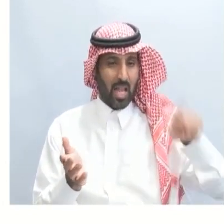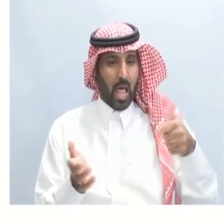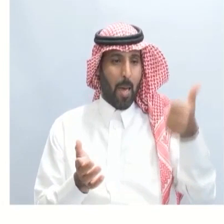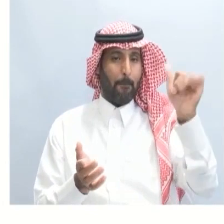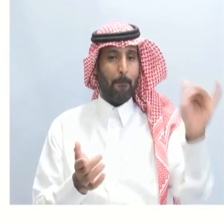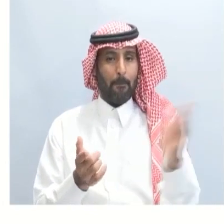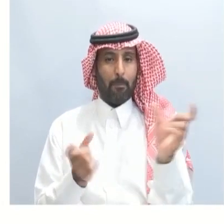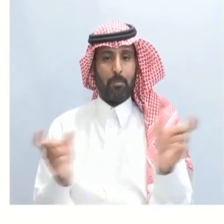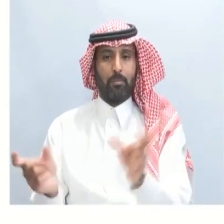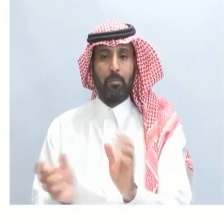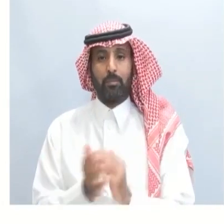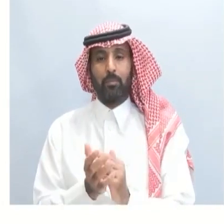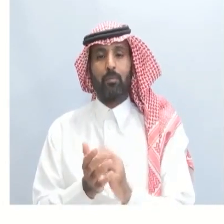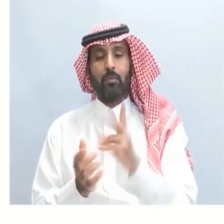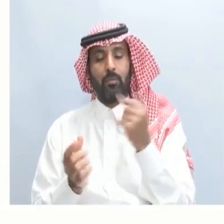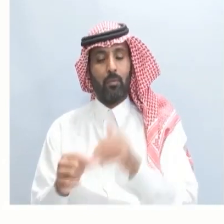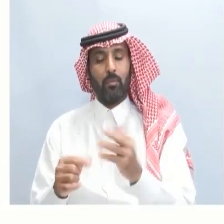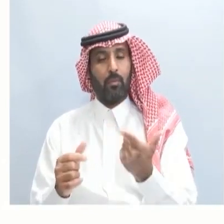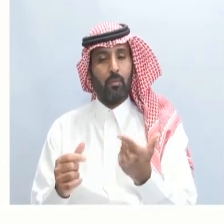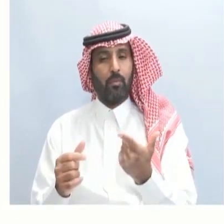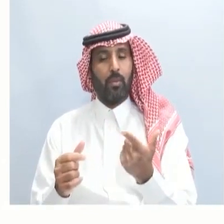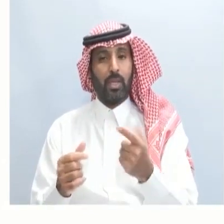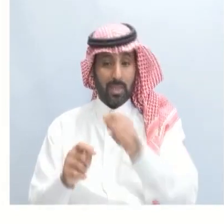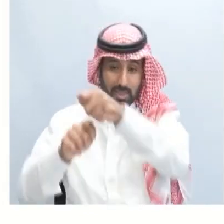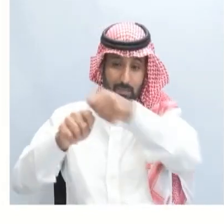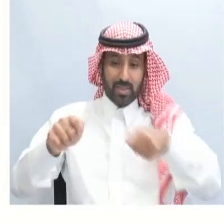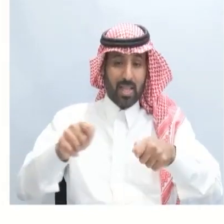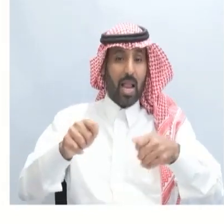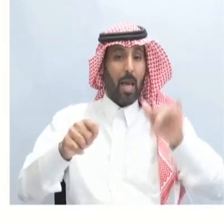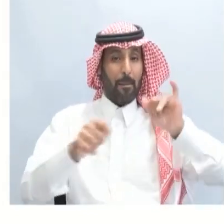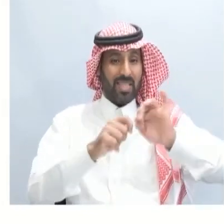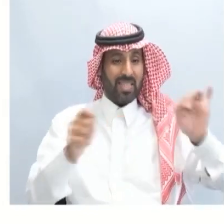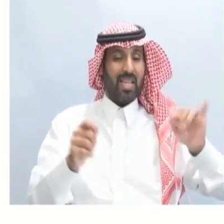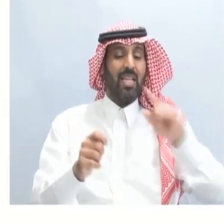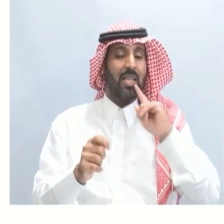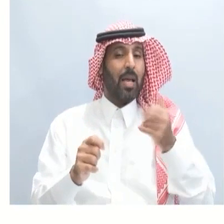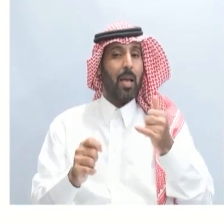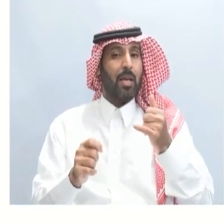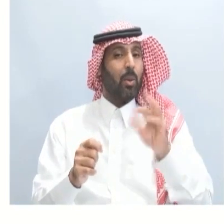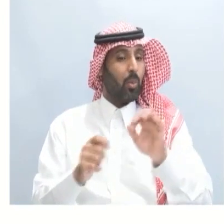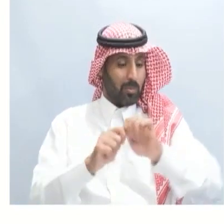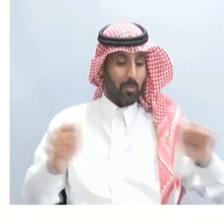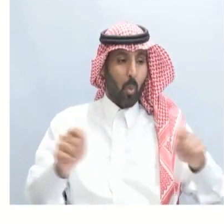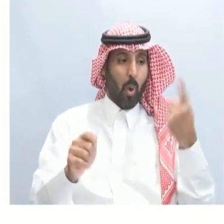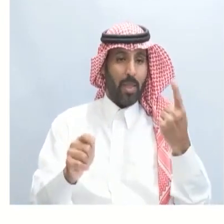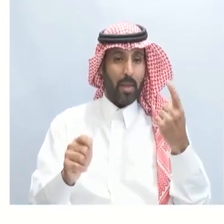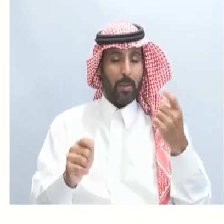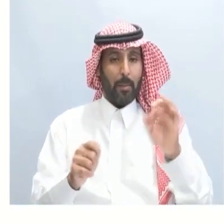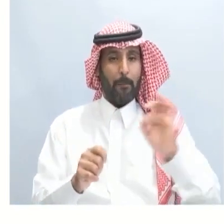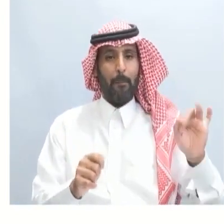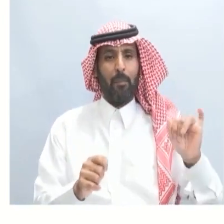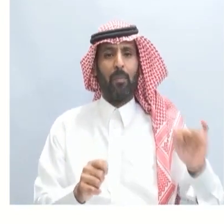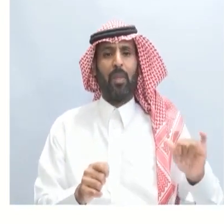20 ايضا لدينا ماذا لدينا مسطره متريه طولها سميت متريه لان طولها متر